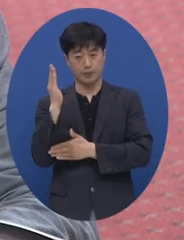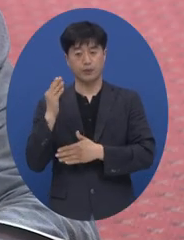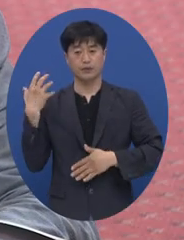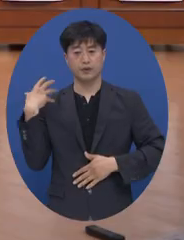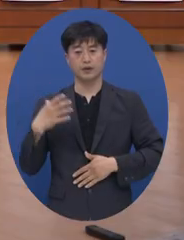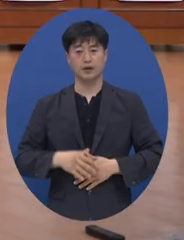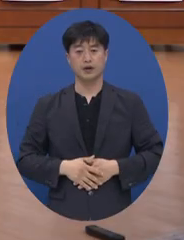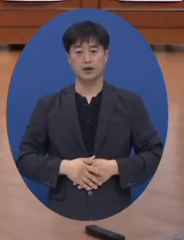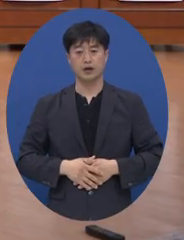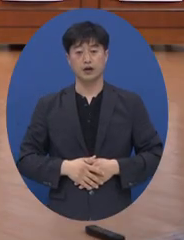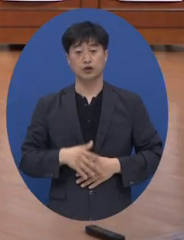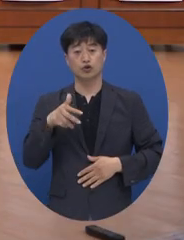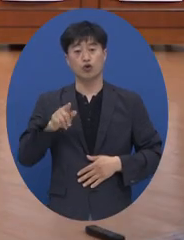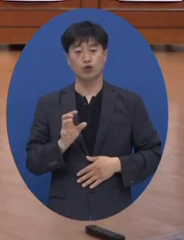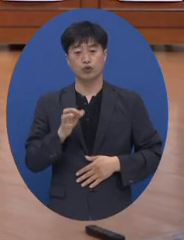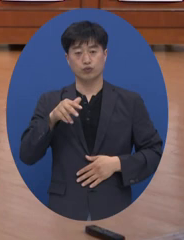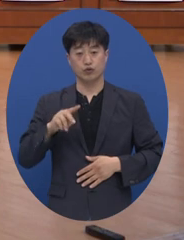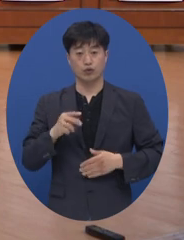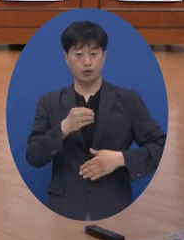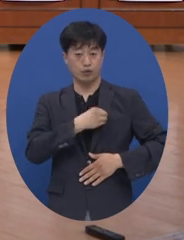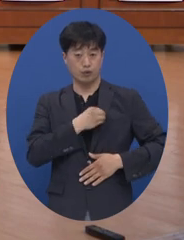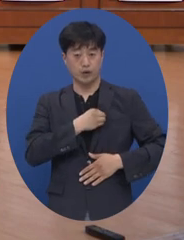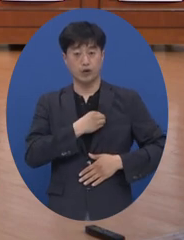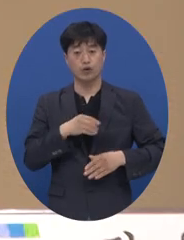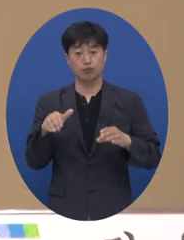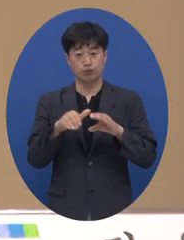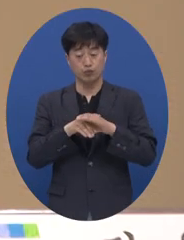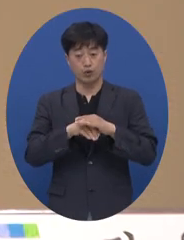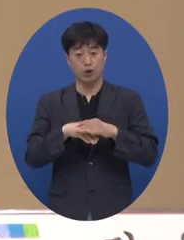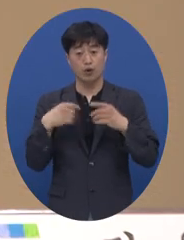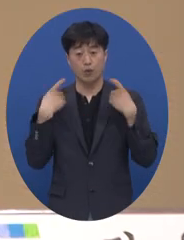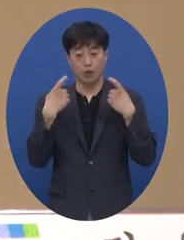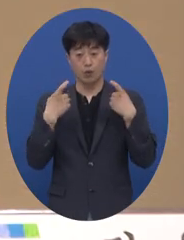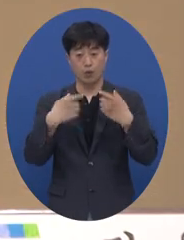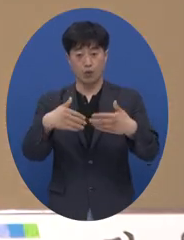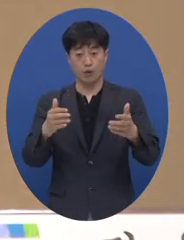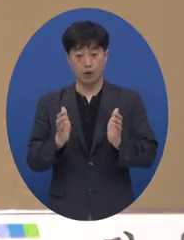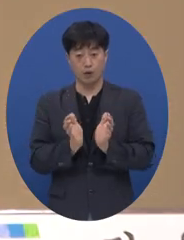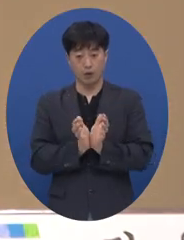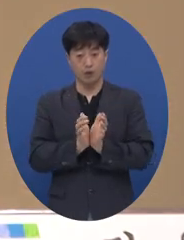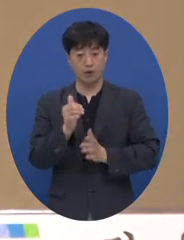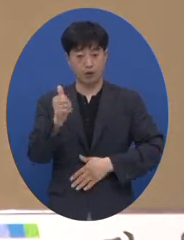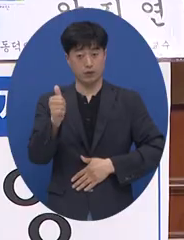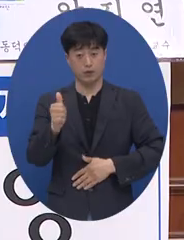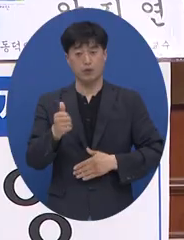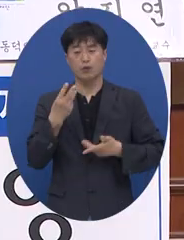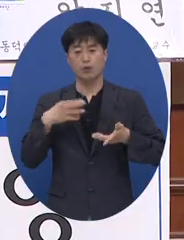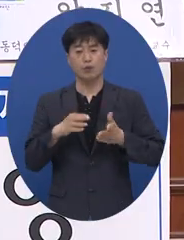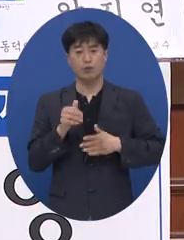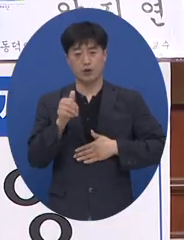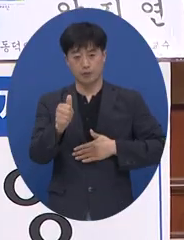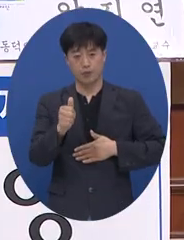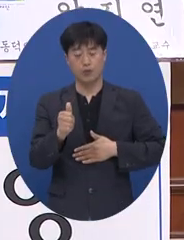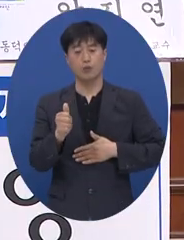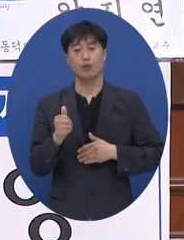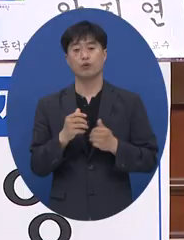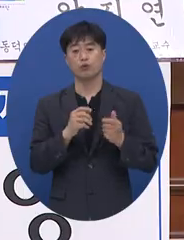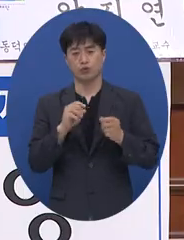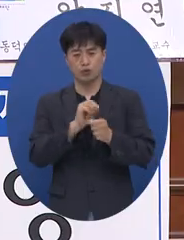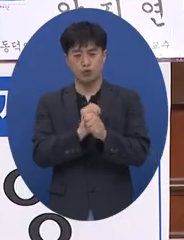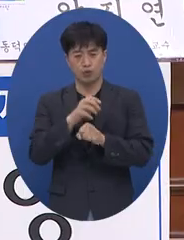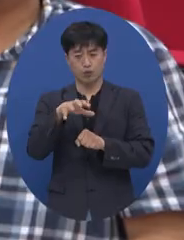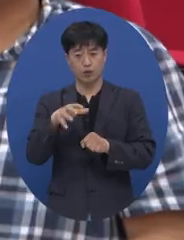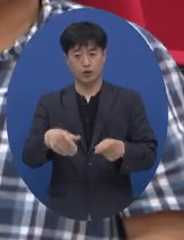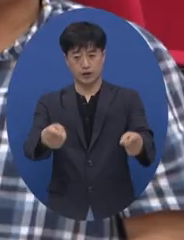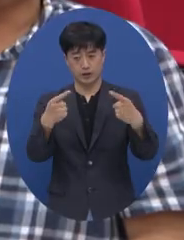맡았습니다. 이어 정윤경 경기도의회 문화체육관광위원회 부위원장을 좌장으로 도민 대표와 언론계 인사, 연구기관